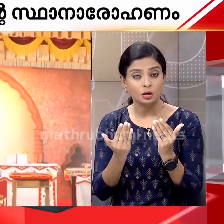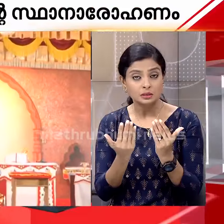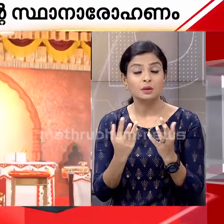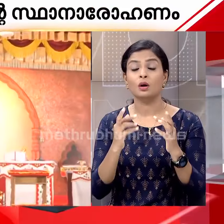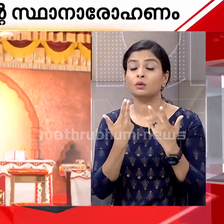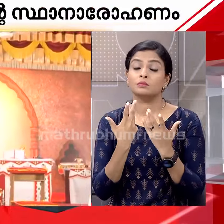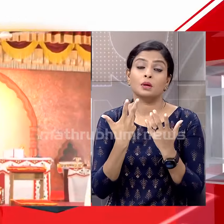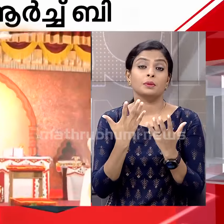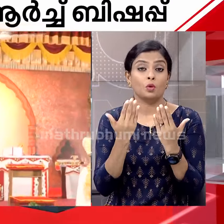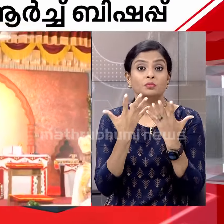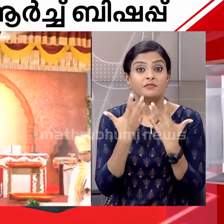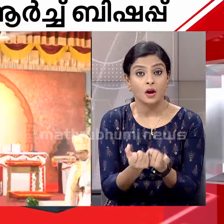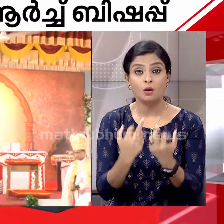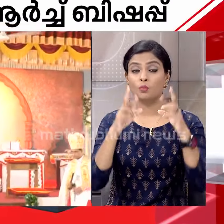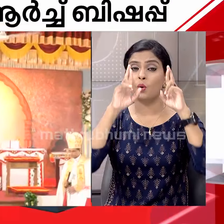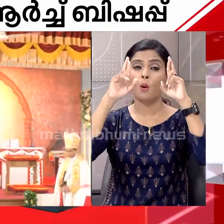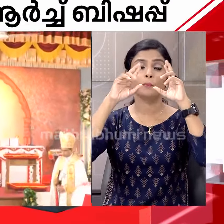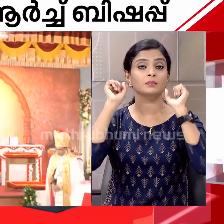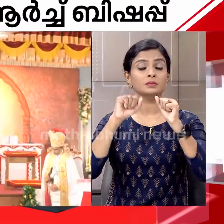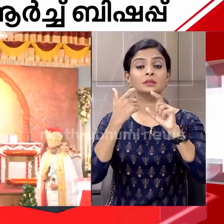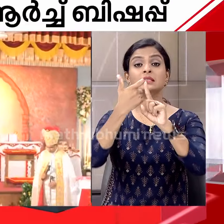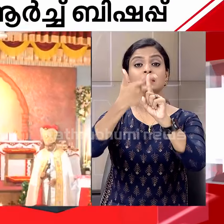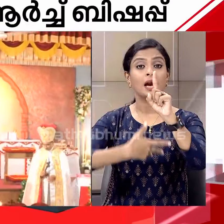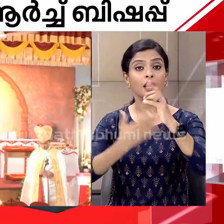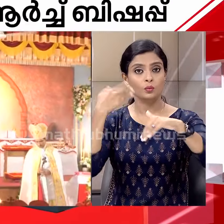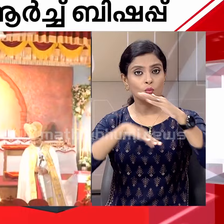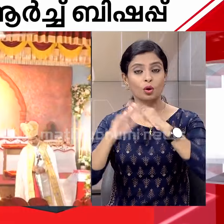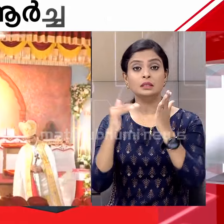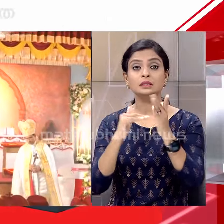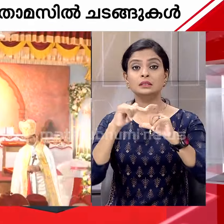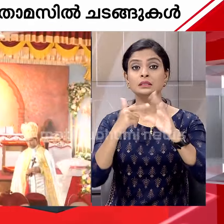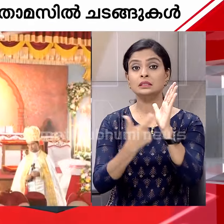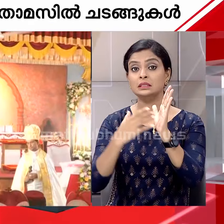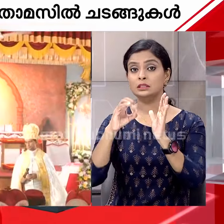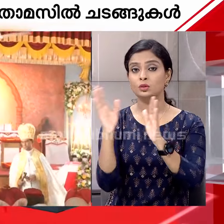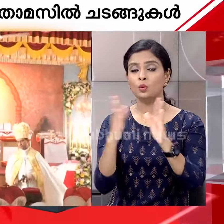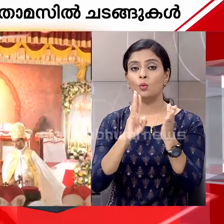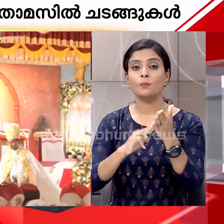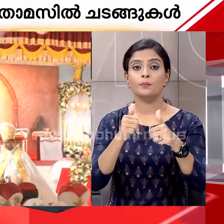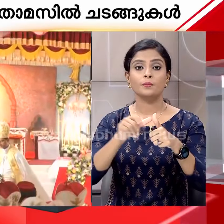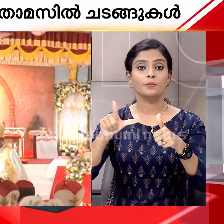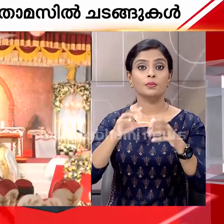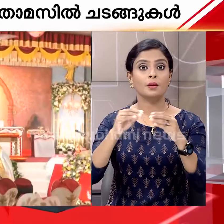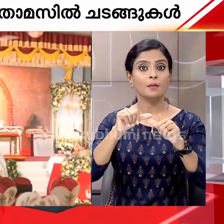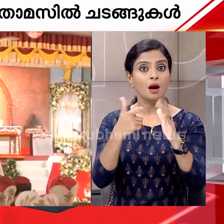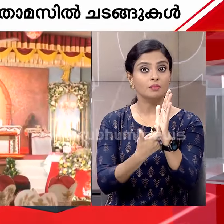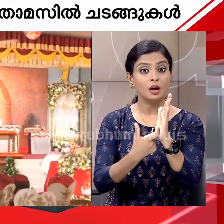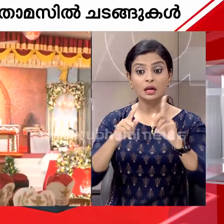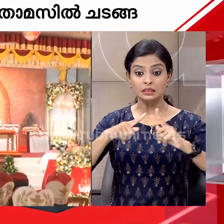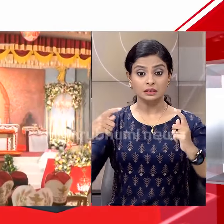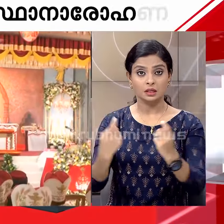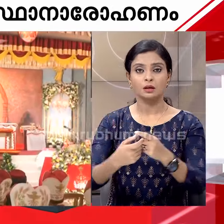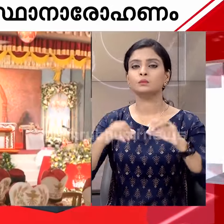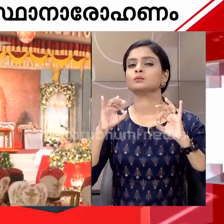പ്രാർത്ഥിക്കാനുള്ളത്. കേരളത്തിലെ സിറോഭാരസഭ പ്രബുദ്ധമായൊരു സഭയാണ്. മാന്യമായ മഹത്വമേറിയൊരു പൗരോഹിത്യവും